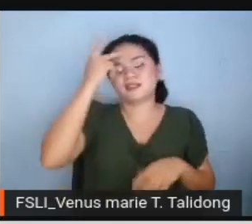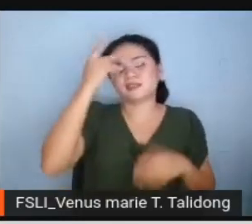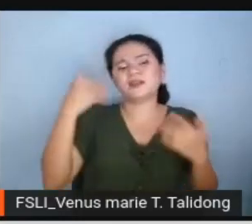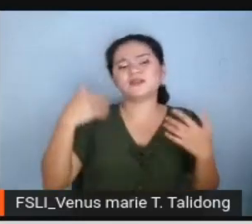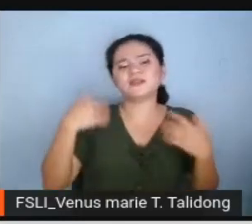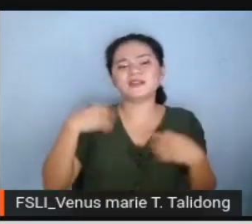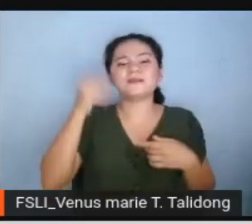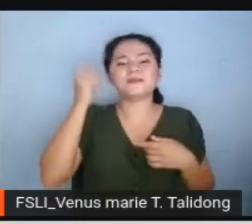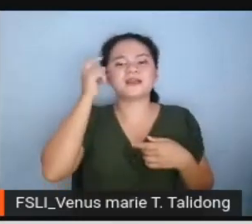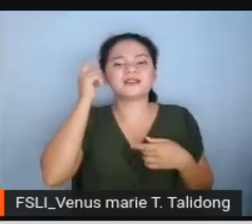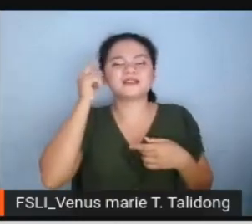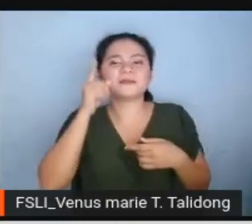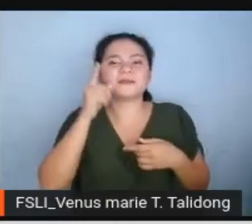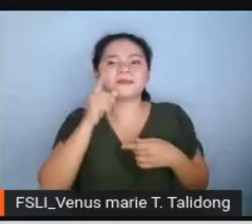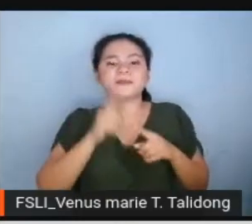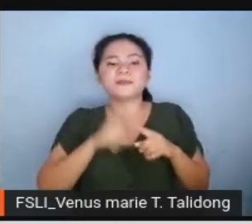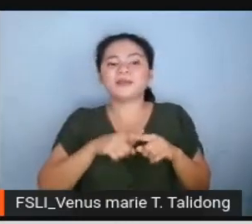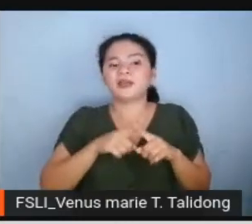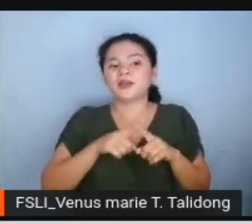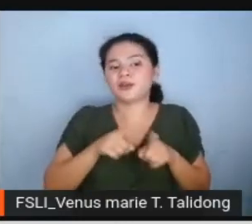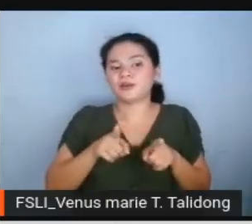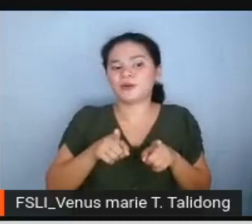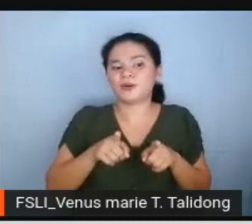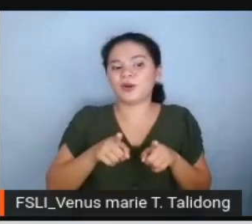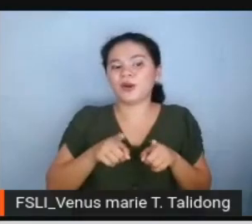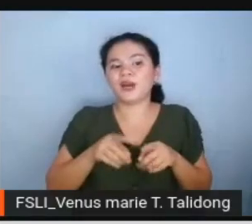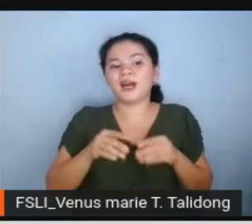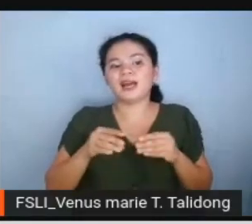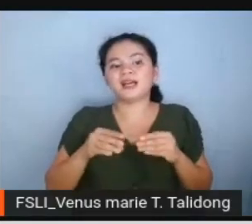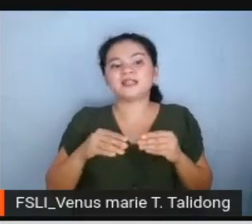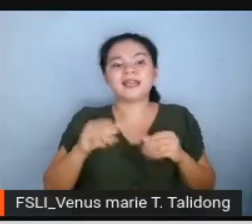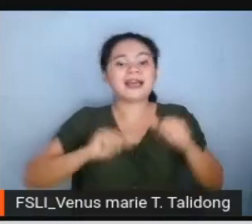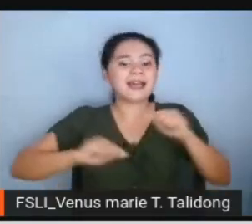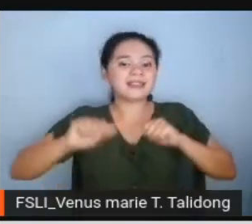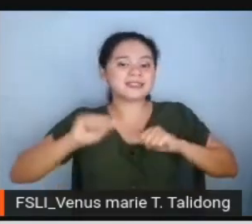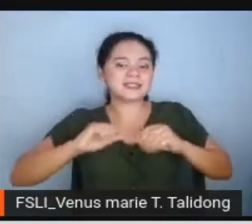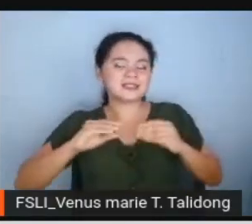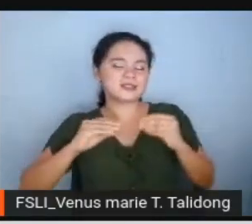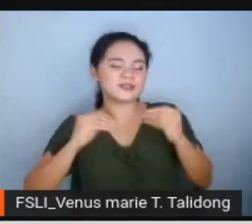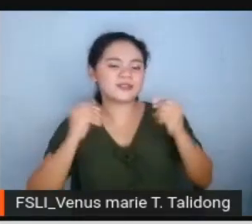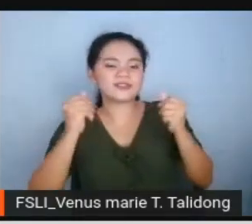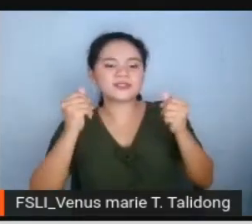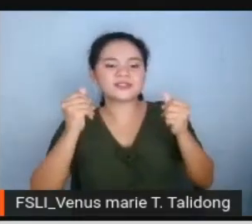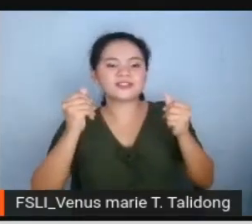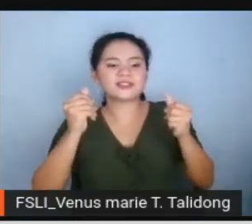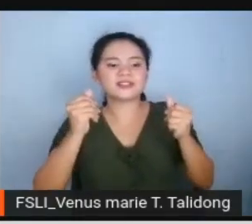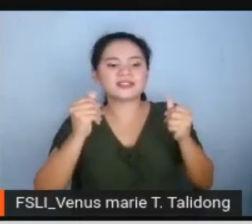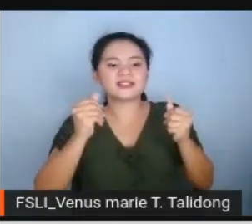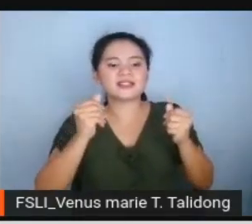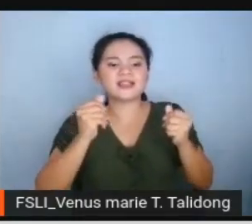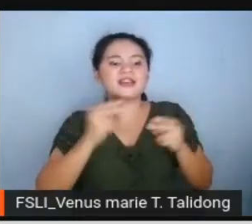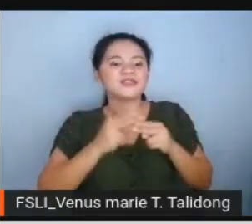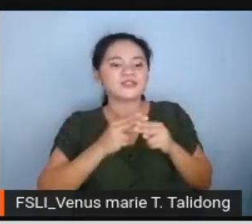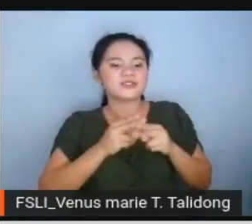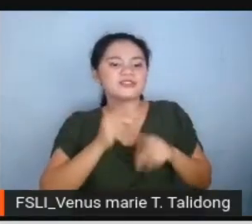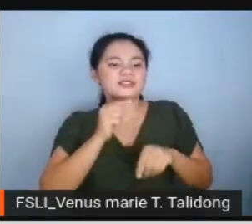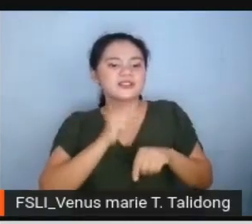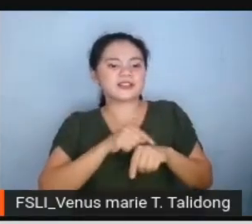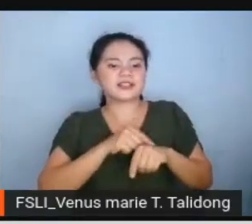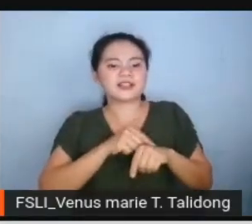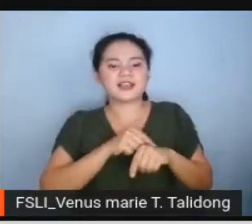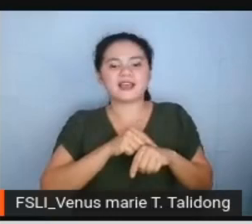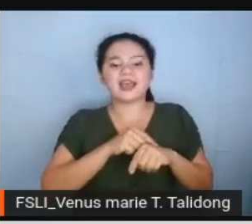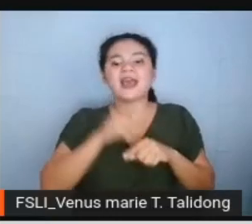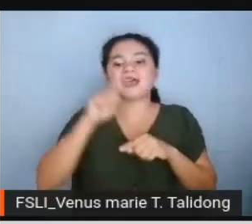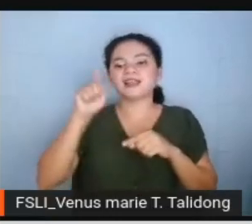they really acted on the solution right away. So what they did was, nagtanong-tanong sila sa mga neighbors,